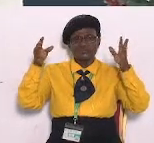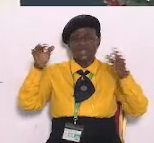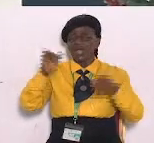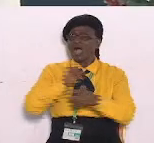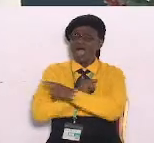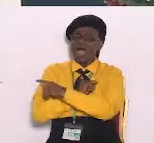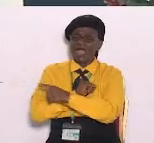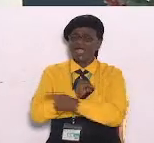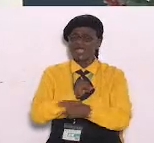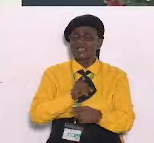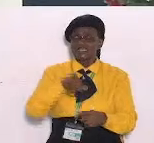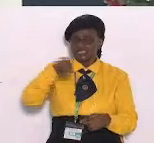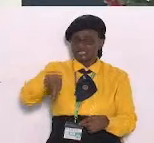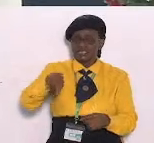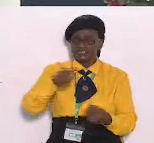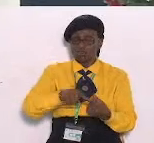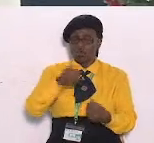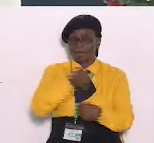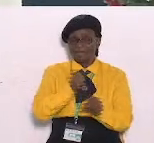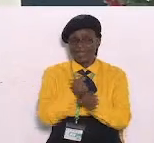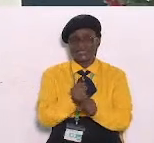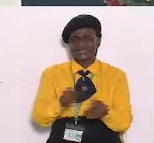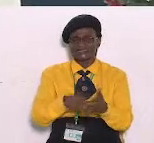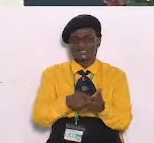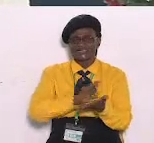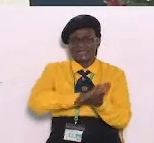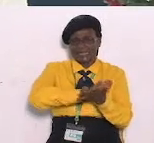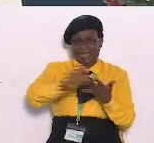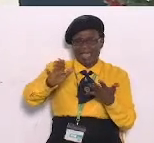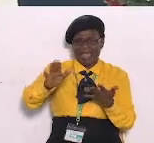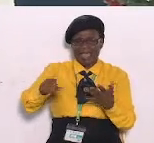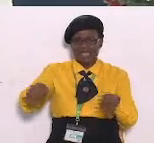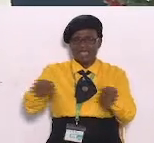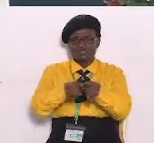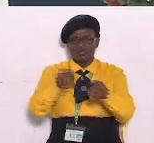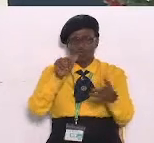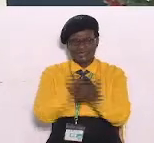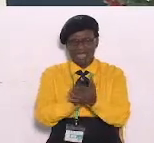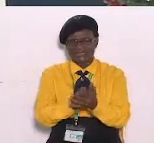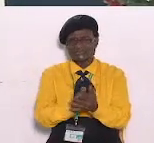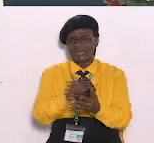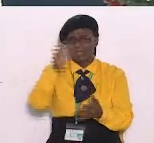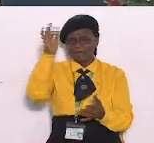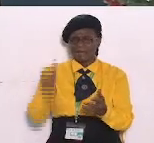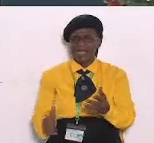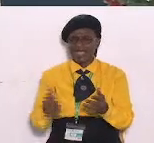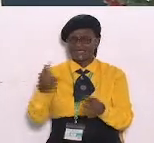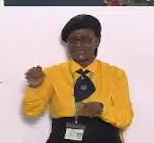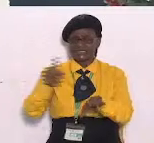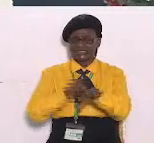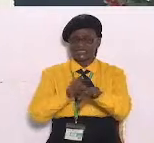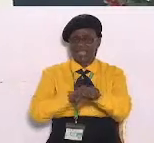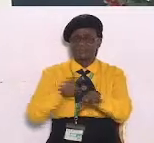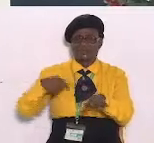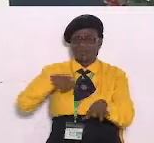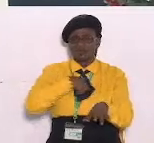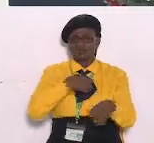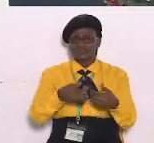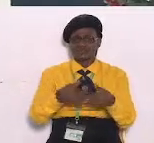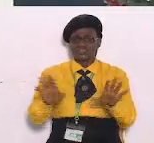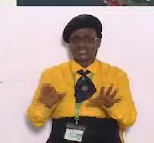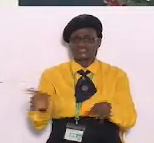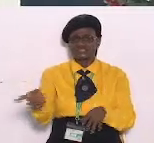alléluia je dois rendre ceci clair pour vous pour que au moment où nous allons